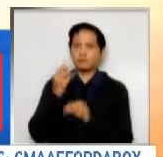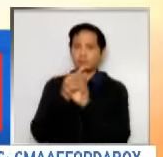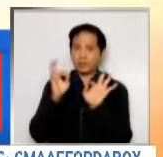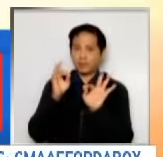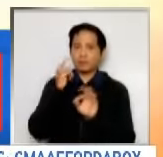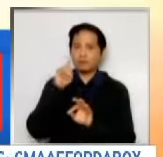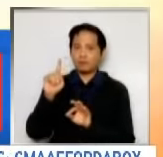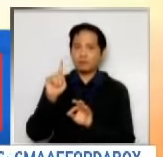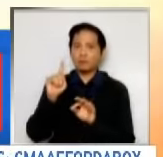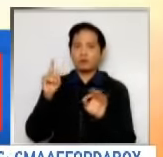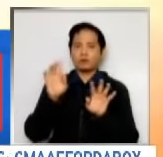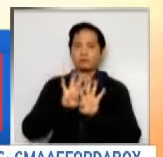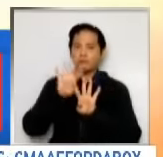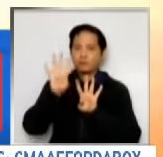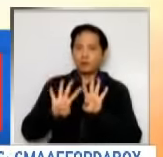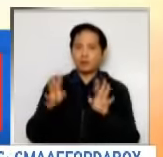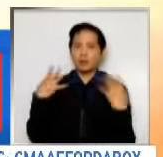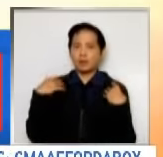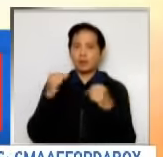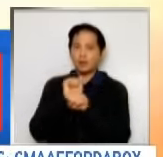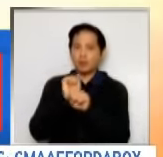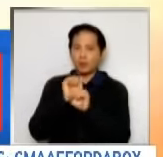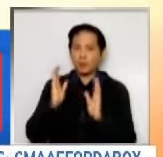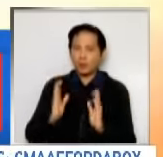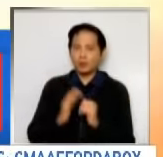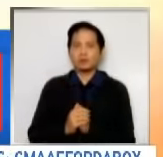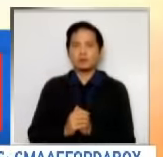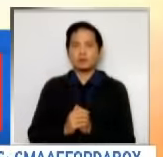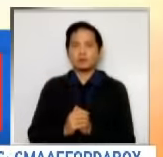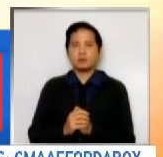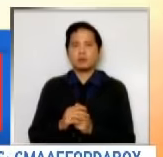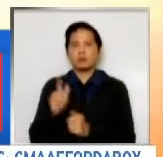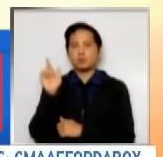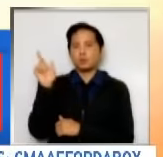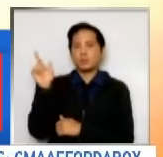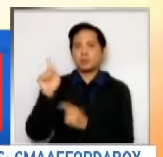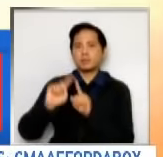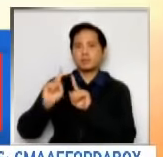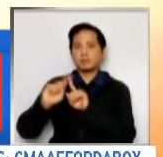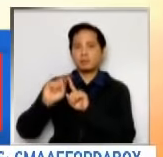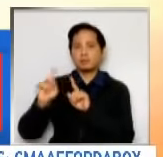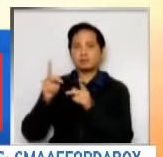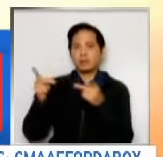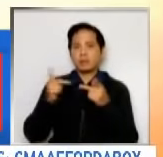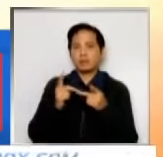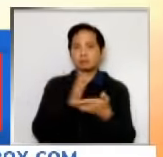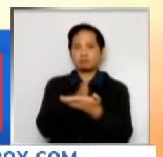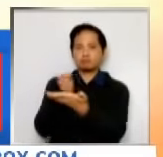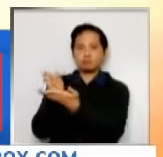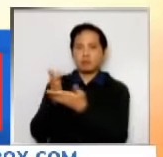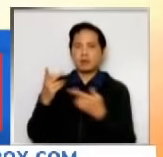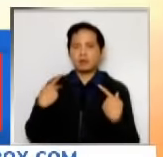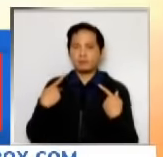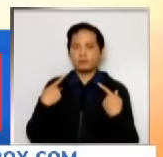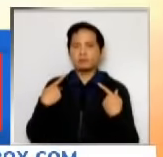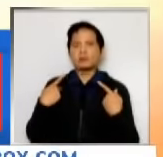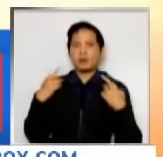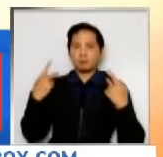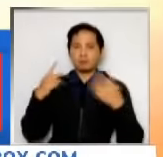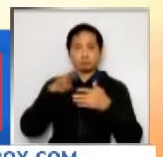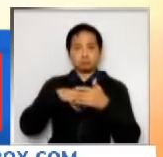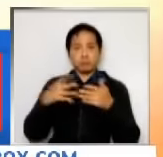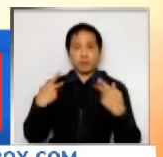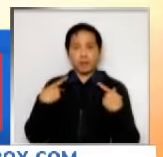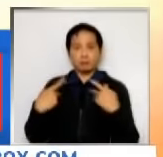health workers. Meron po tayong 20 routes nito, Sir Egan. At maaari ko na rin po sanang ipagbigay diin po at ipaalam sa